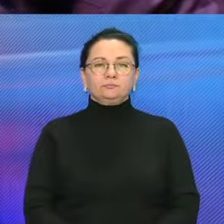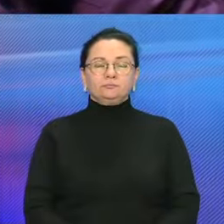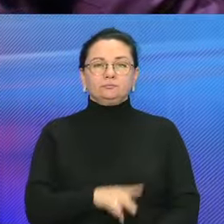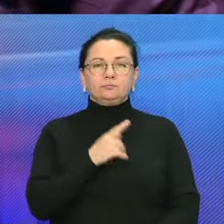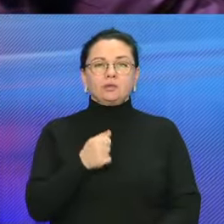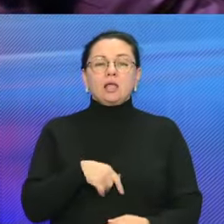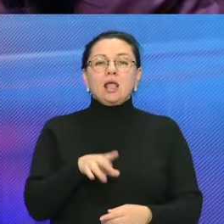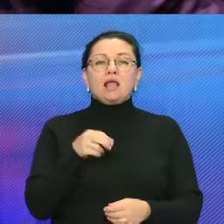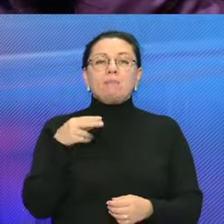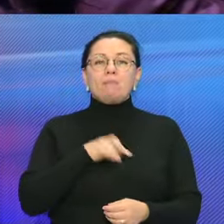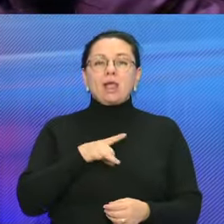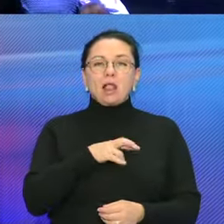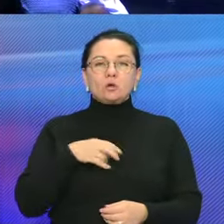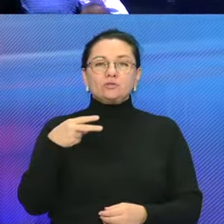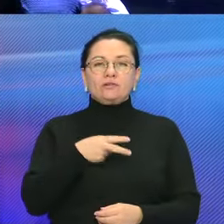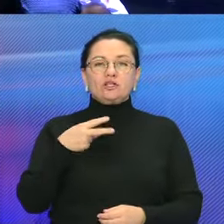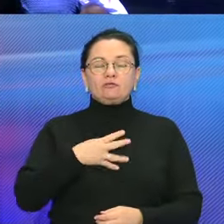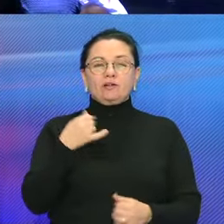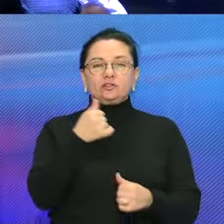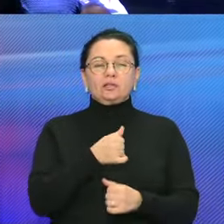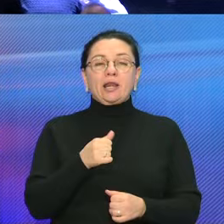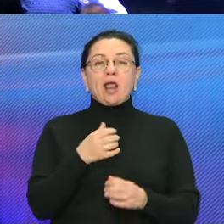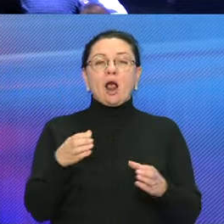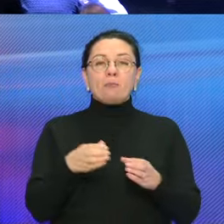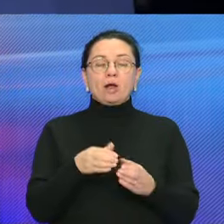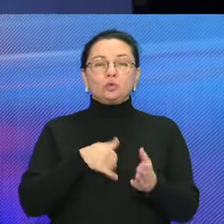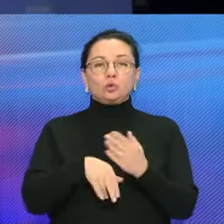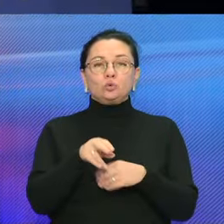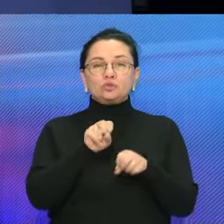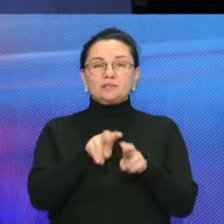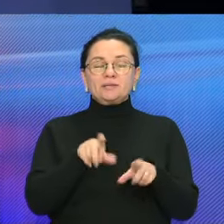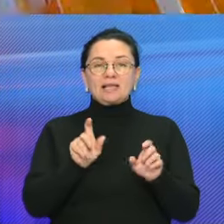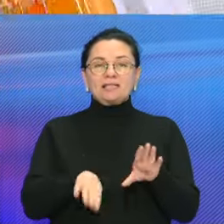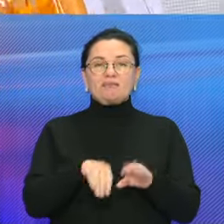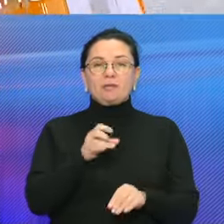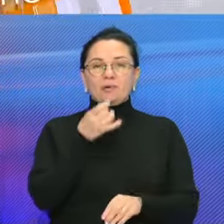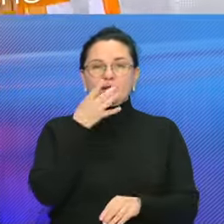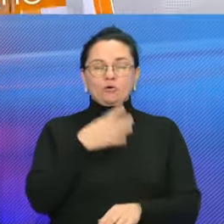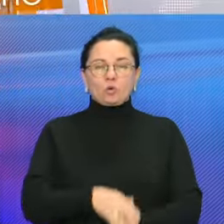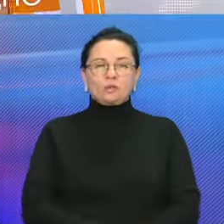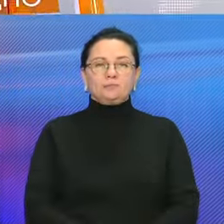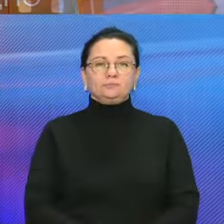Мая Беларусь 2024. Каманду лепшых маладых спецыялістаў выбралі ў Гродні.